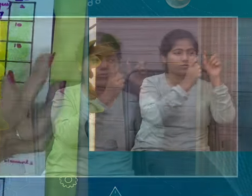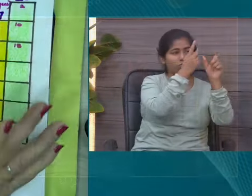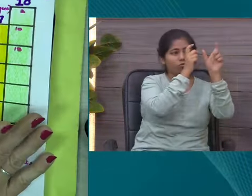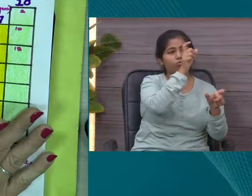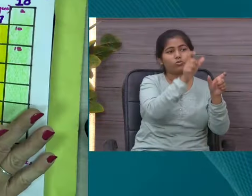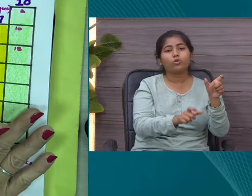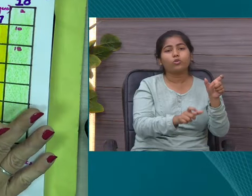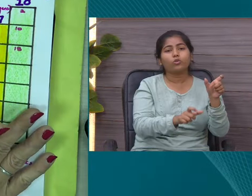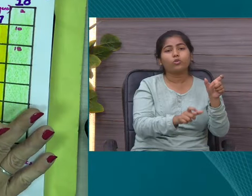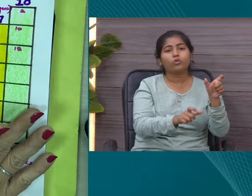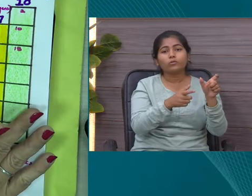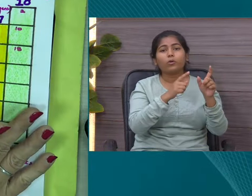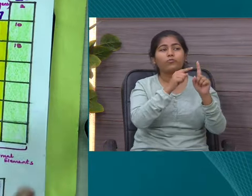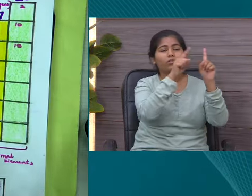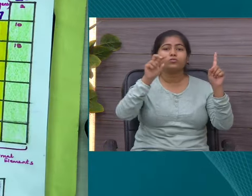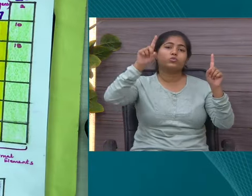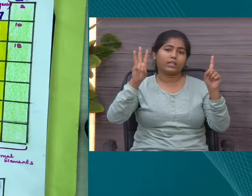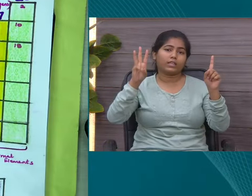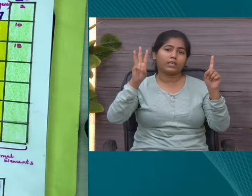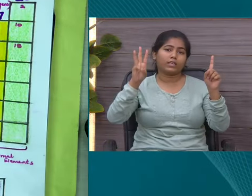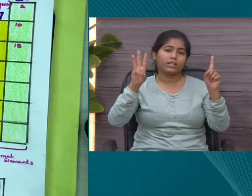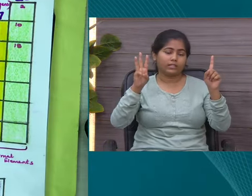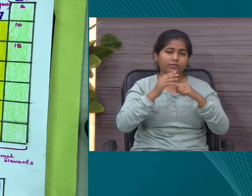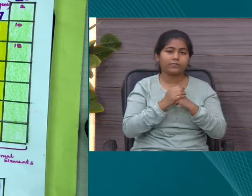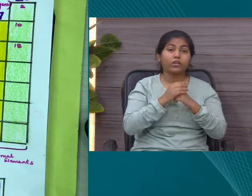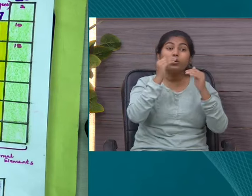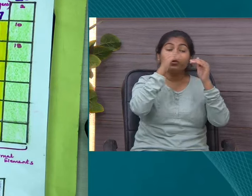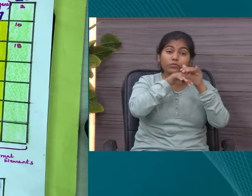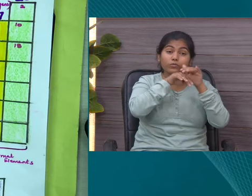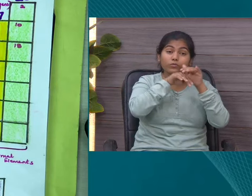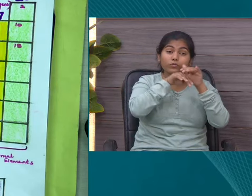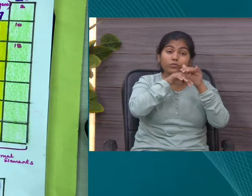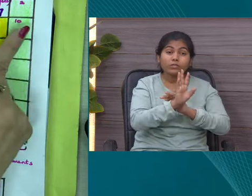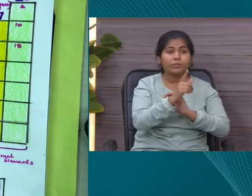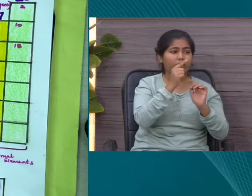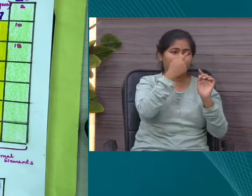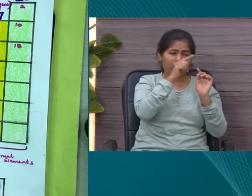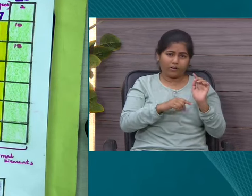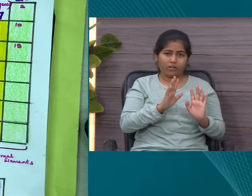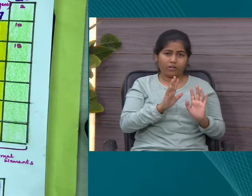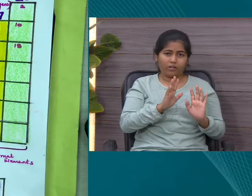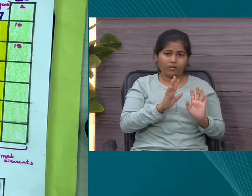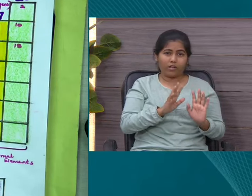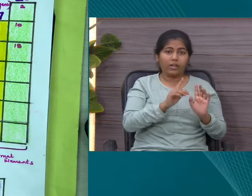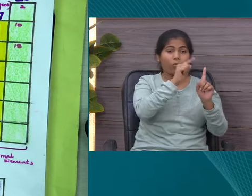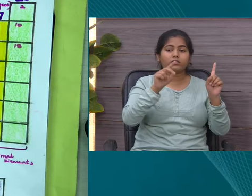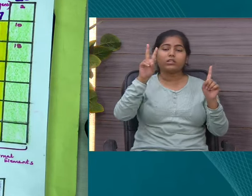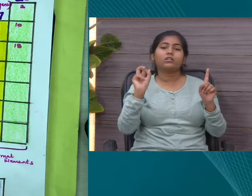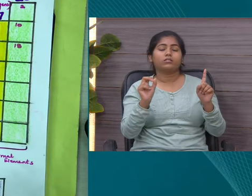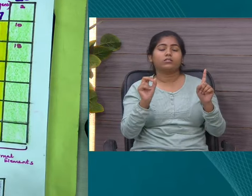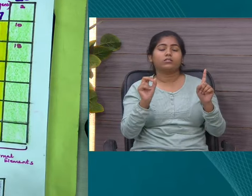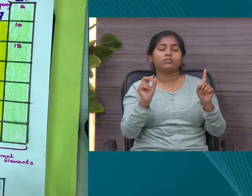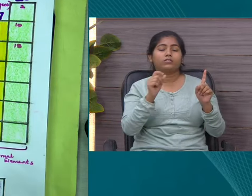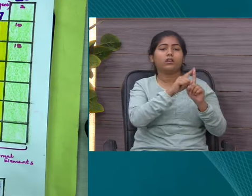एंड 13-18 ग्रुप्स, पहली बात तो ठीक है, और उसमें से भी केवल मैंने यहाँ मार्क किया हुआ है 1 से लेकर 20 तक एलिमेंट्स,